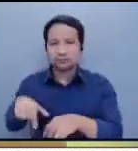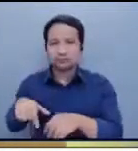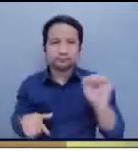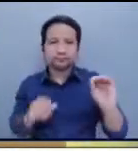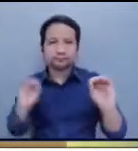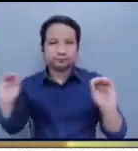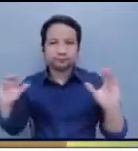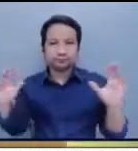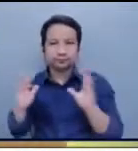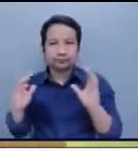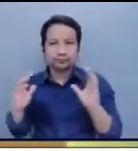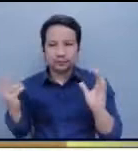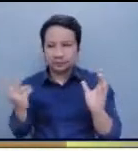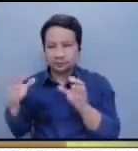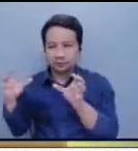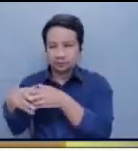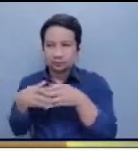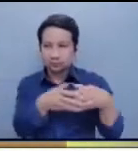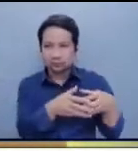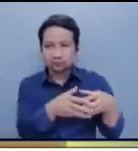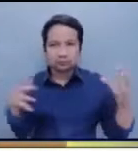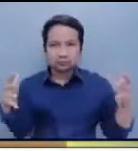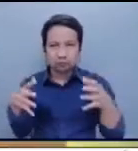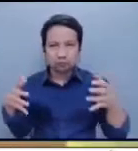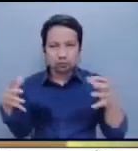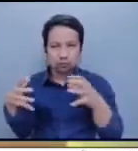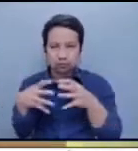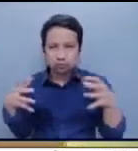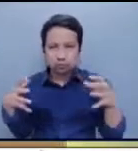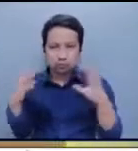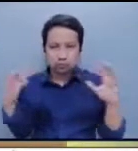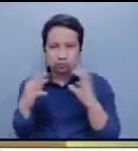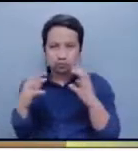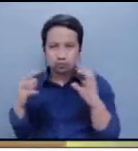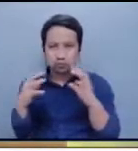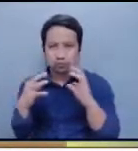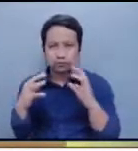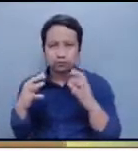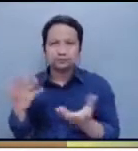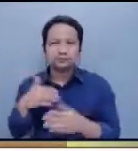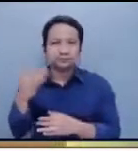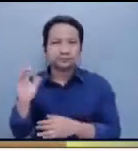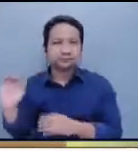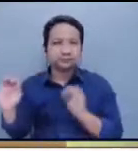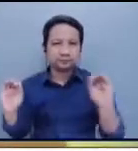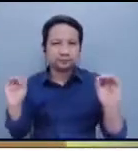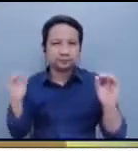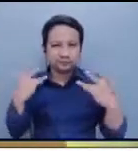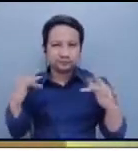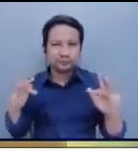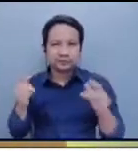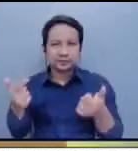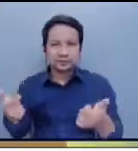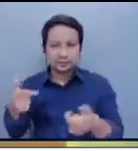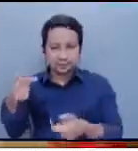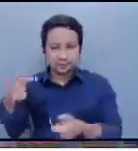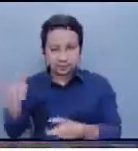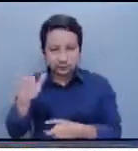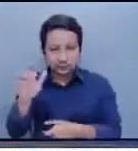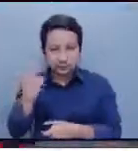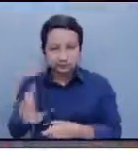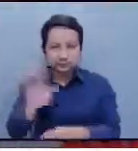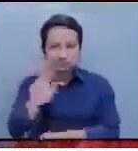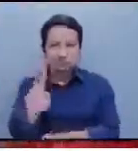gimmick ang magkabilang kampo. Ang detalye alamin sa report ni Daniel Batalastas. Rise and shine, Daniel.